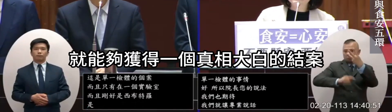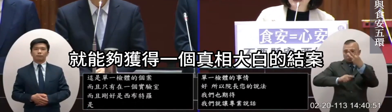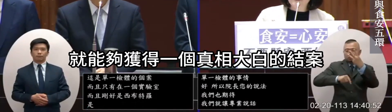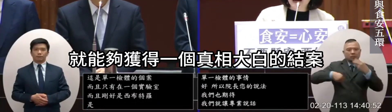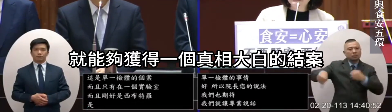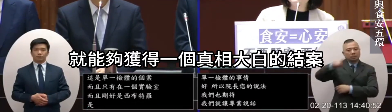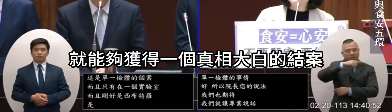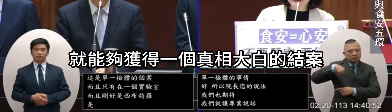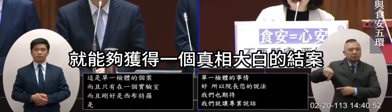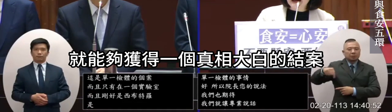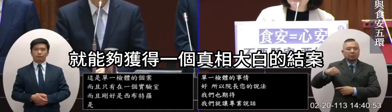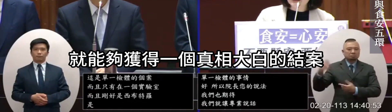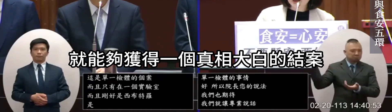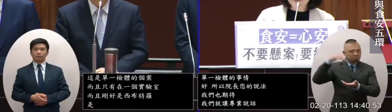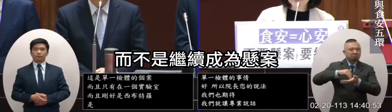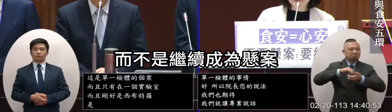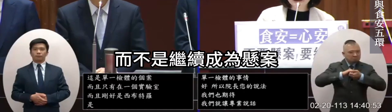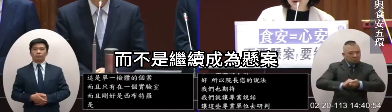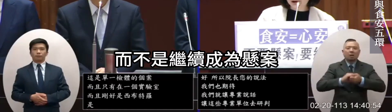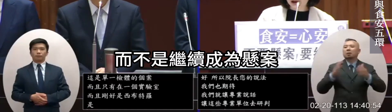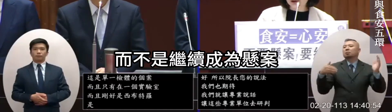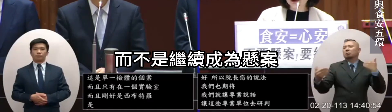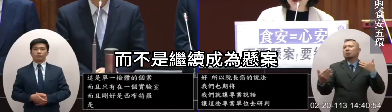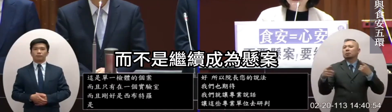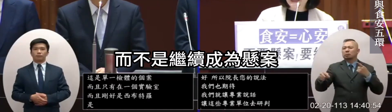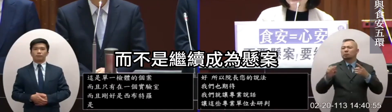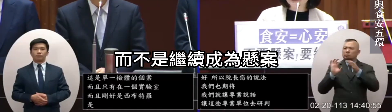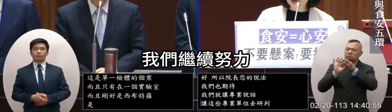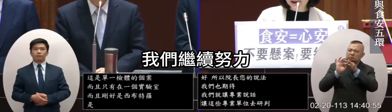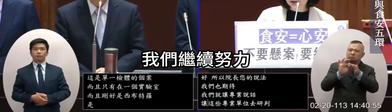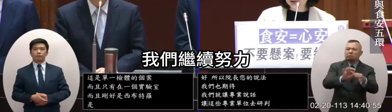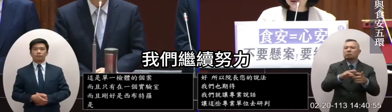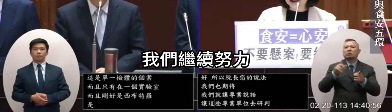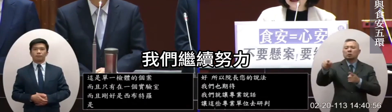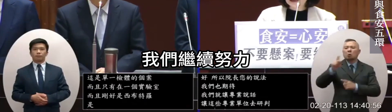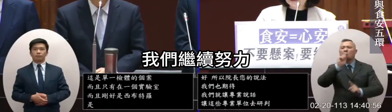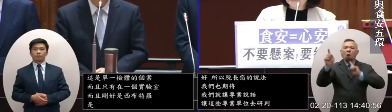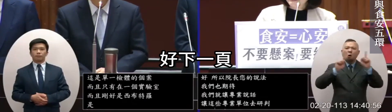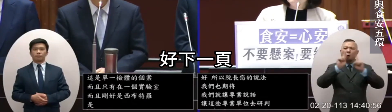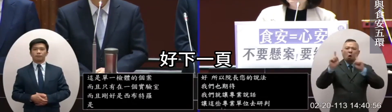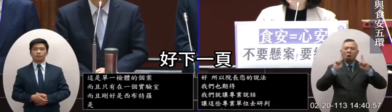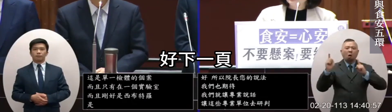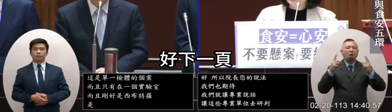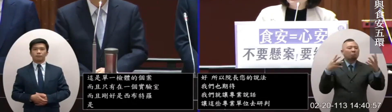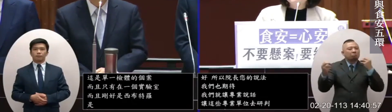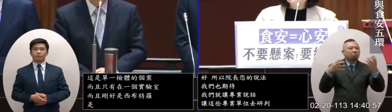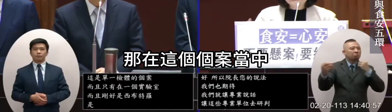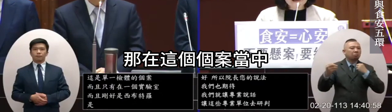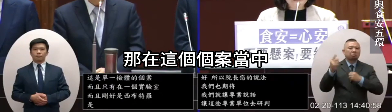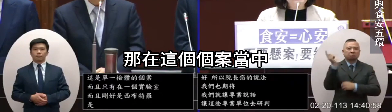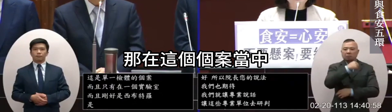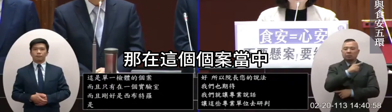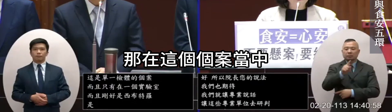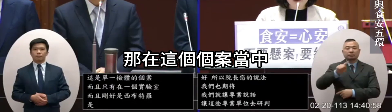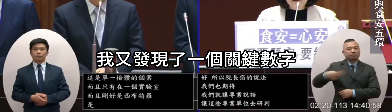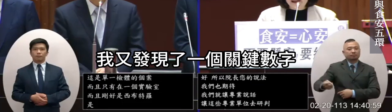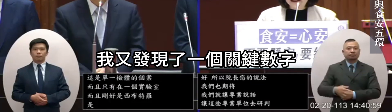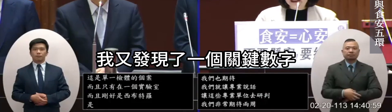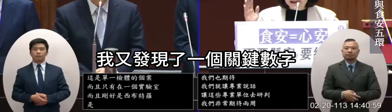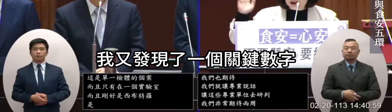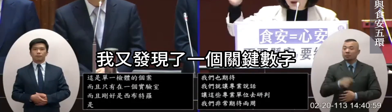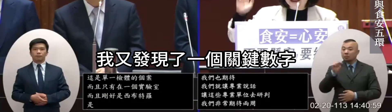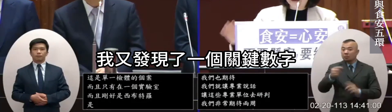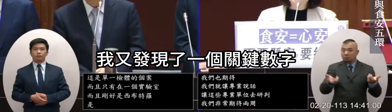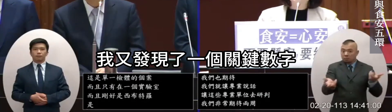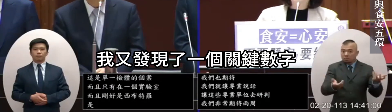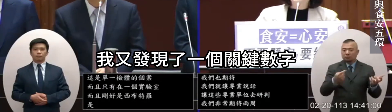真相大白的结案，而不是继续成为悬案。我们继续努力。好，下一页。那在这个个案当中，我又发